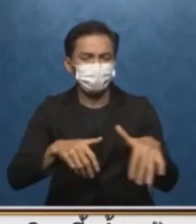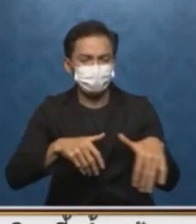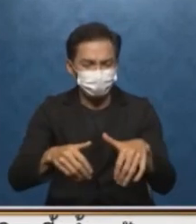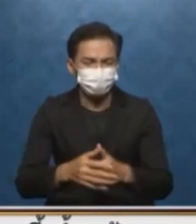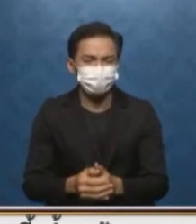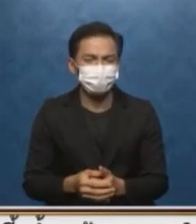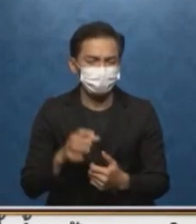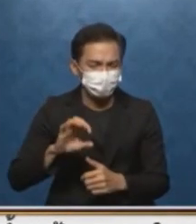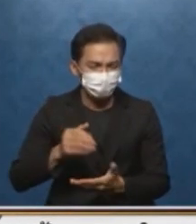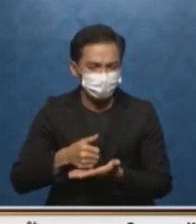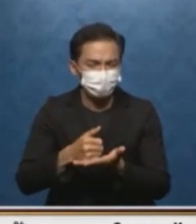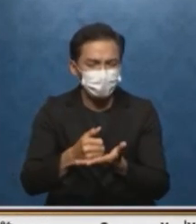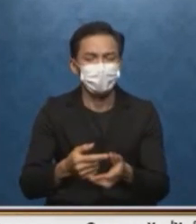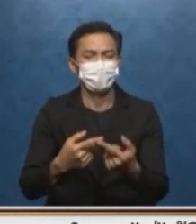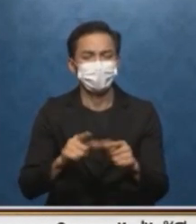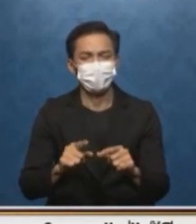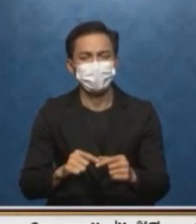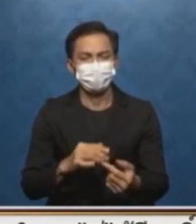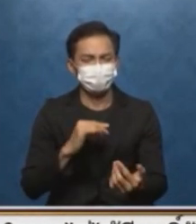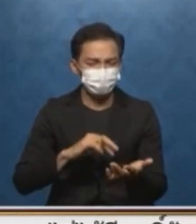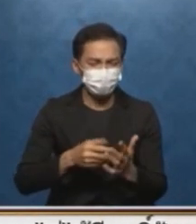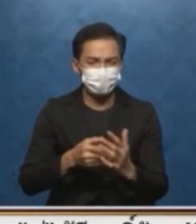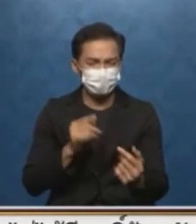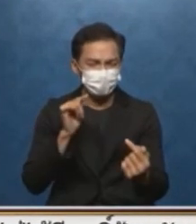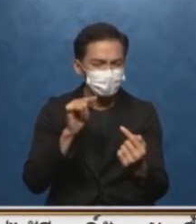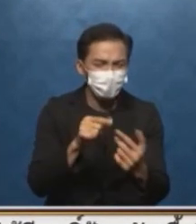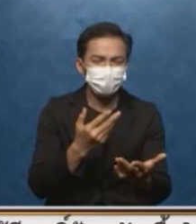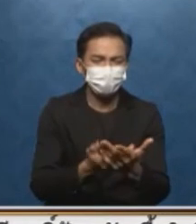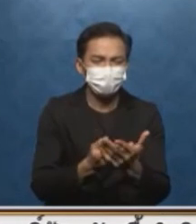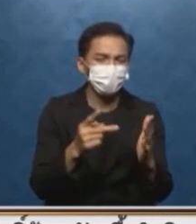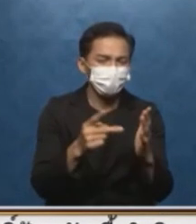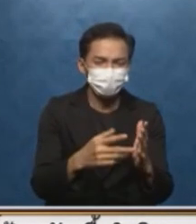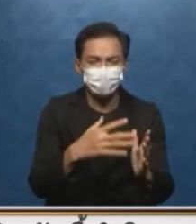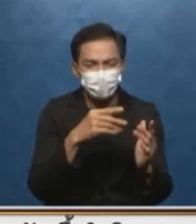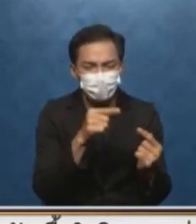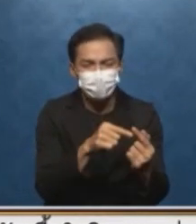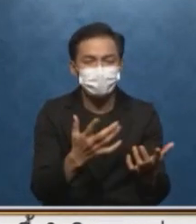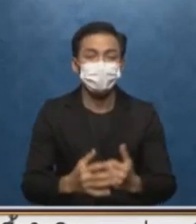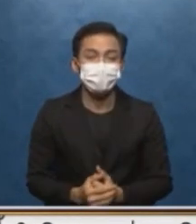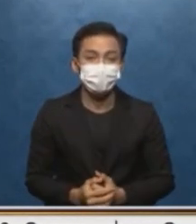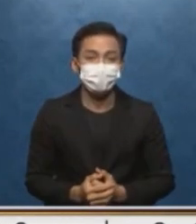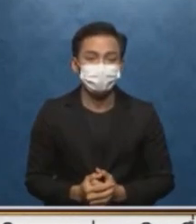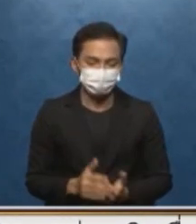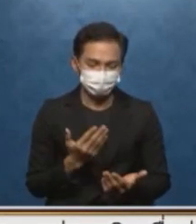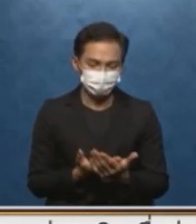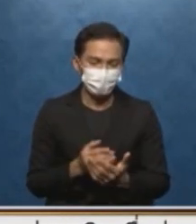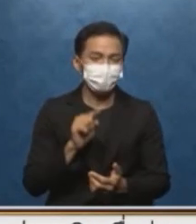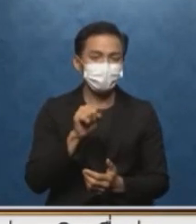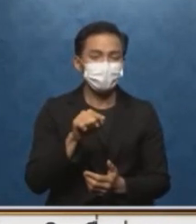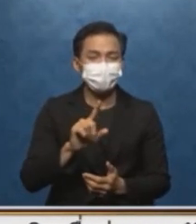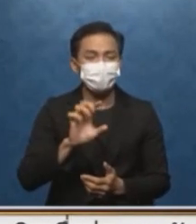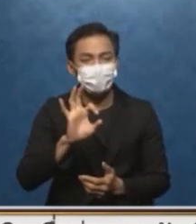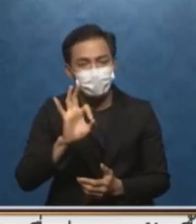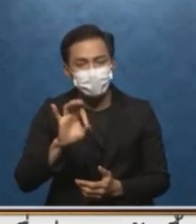ในสภาวะขาดแคลนลักษณะนี้ท่านคะเงินกู้ 1.9 ล้านล้านที่ขอไปปีที่แล้วท